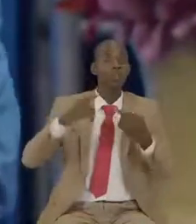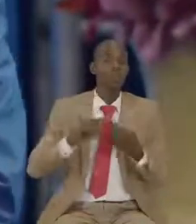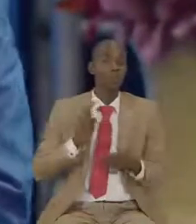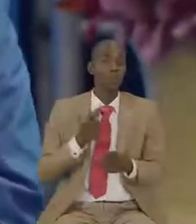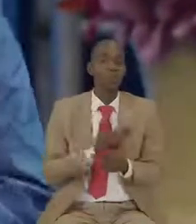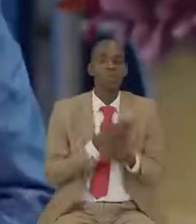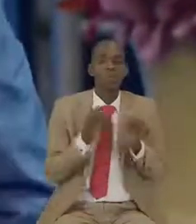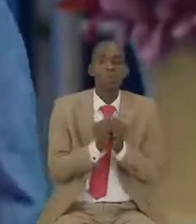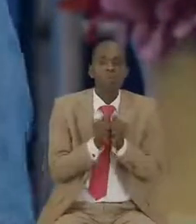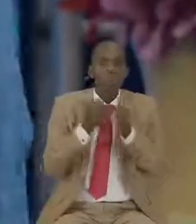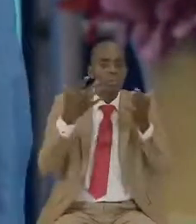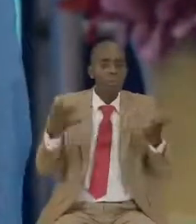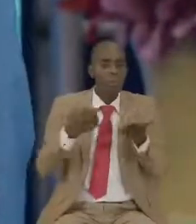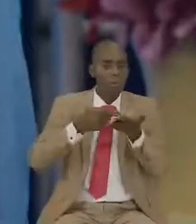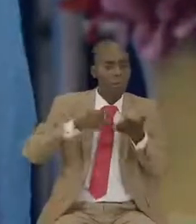Dieu